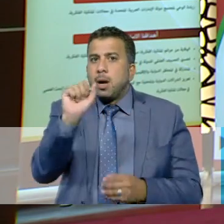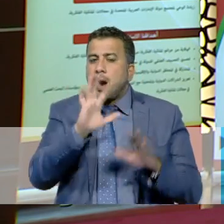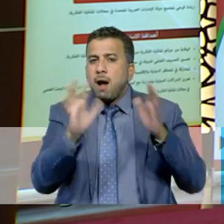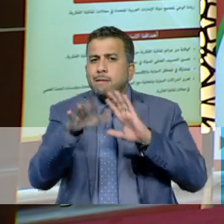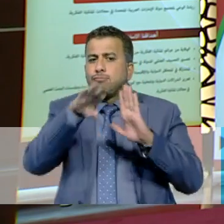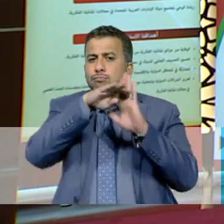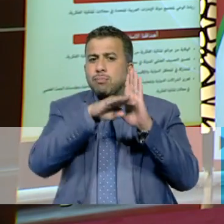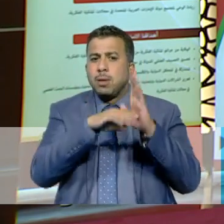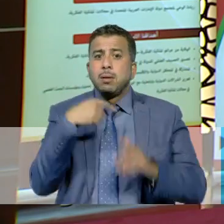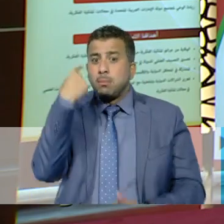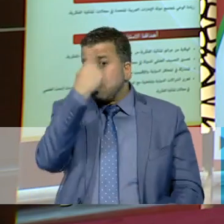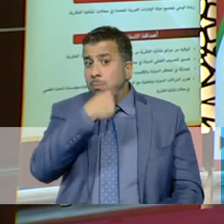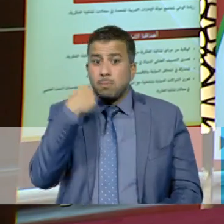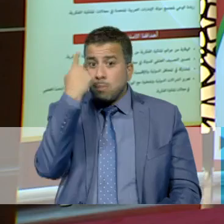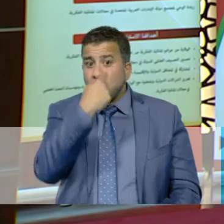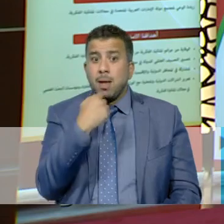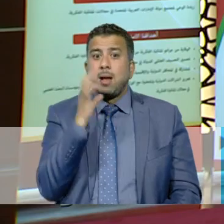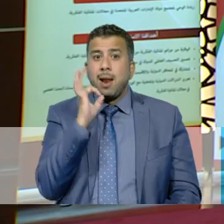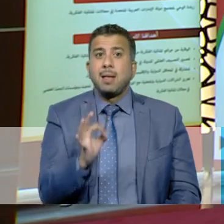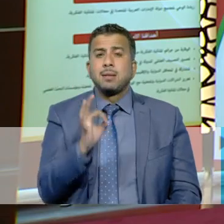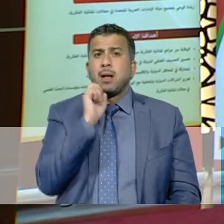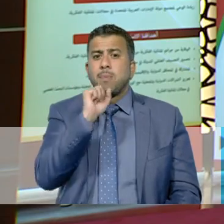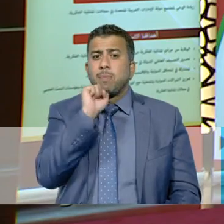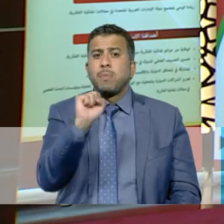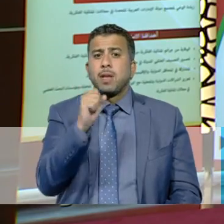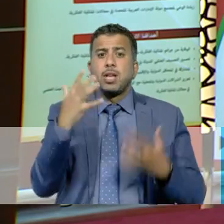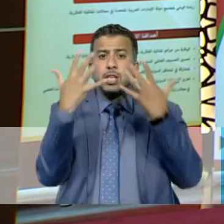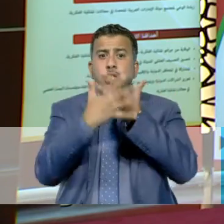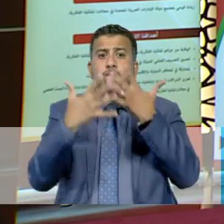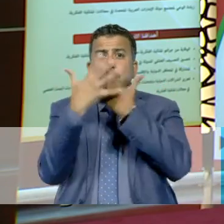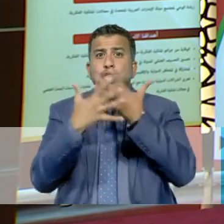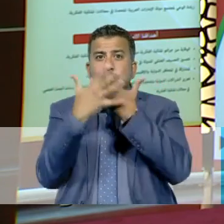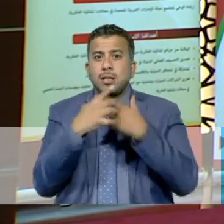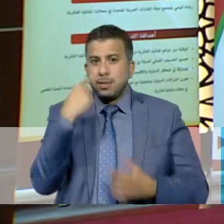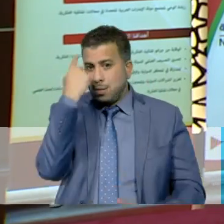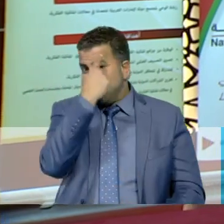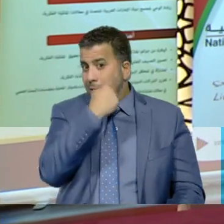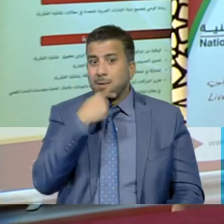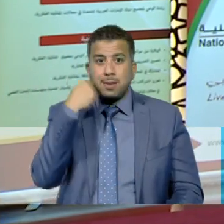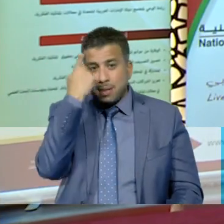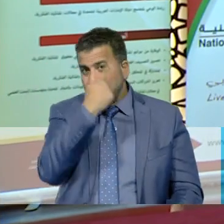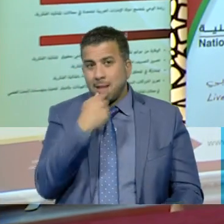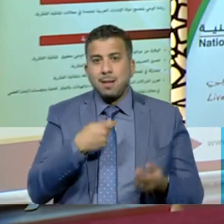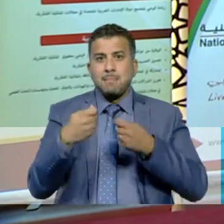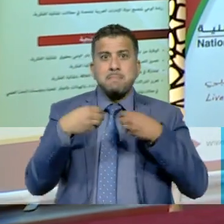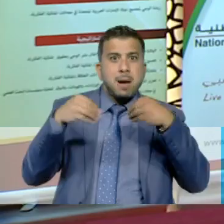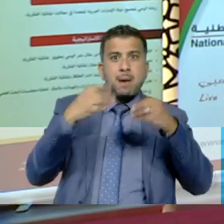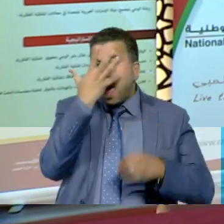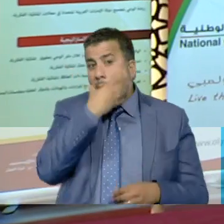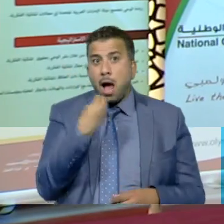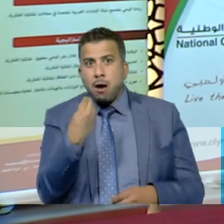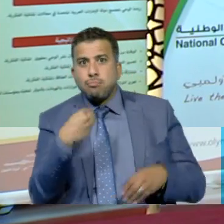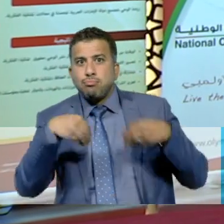حتى ملامح وجهه لابد يكون مثلا هناك بعض الشركات تستغل ملامح وجهه في موضوع الدعايه والتسويق، وبالتالي